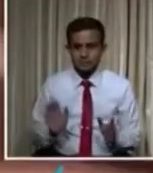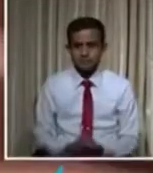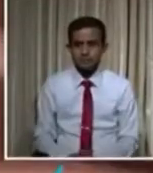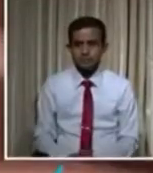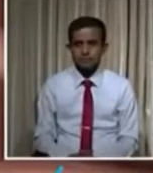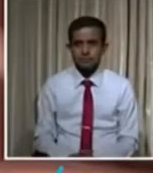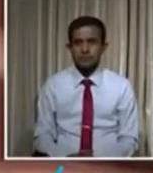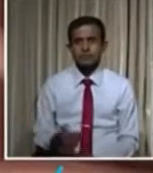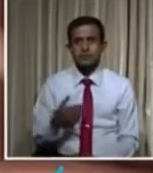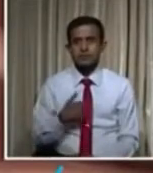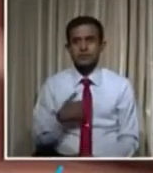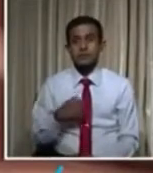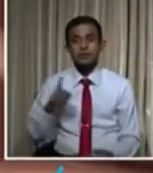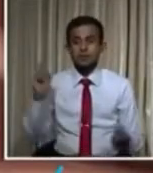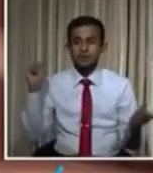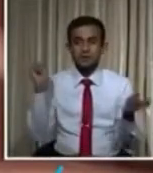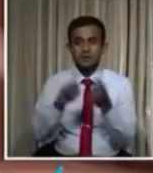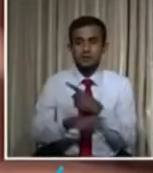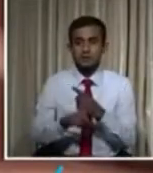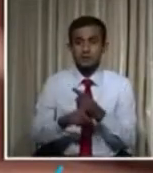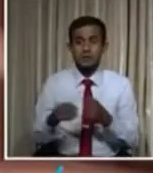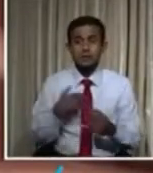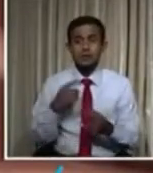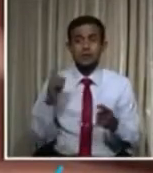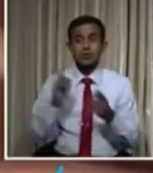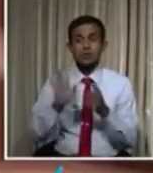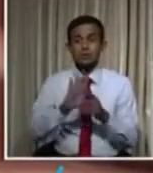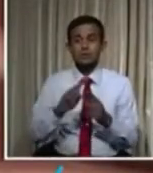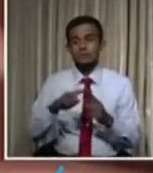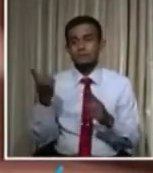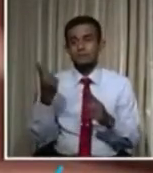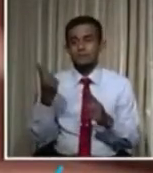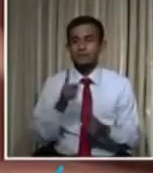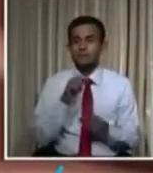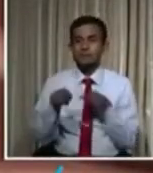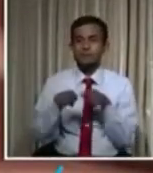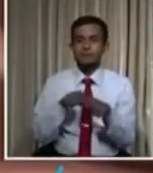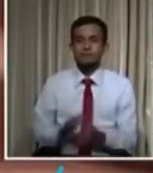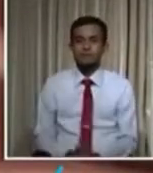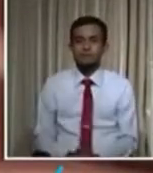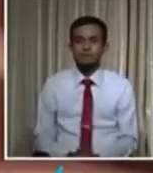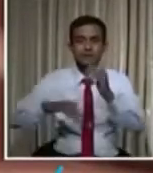ඒක නිසා අපි ගැහුවොත් ඔය කියන විදිහට නෙවෙයි ගහන්නේ වෙන විදිහකට. ඒකක් මං කියන්නට ඕනේ.